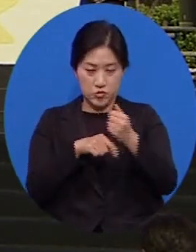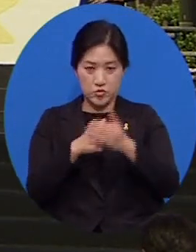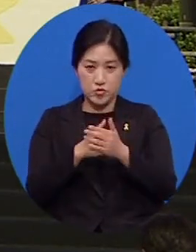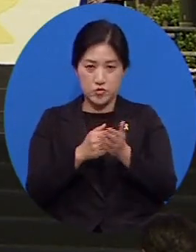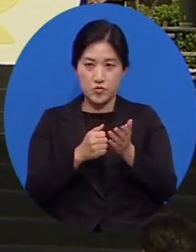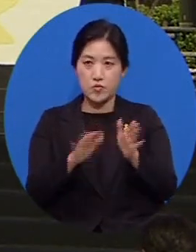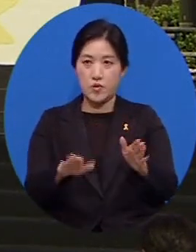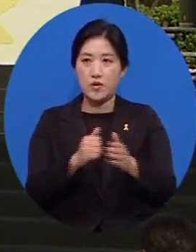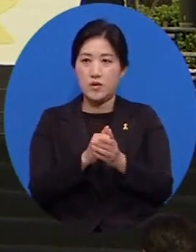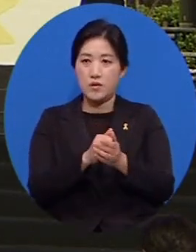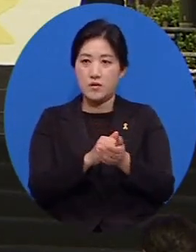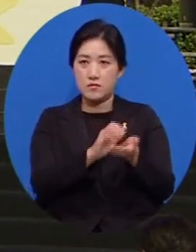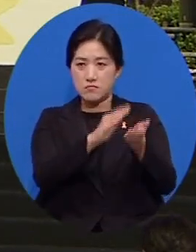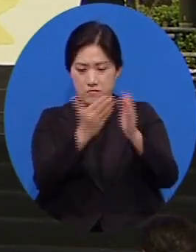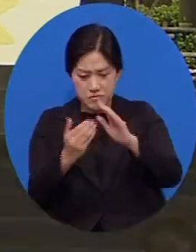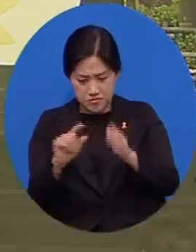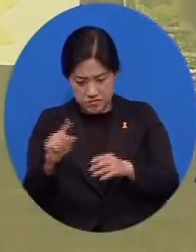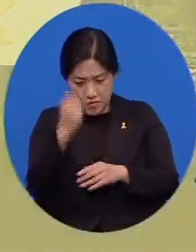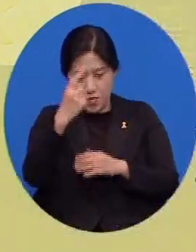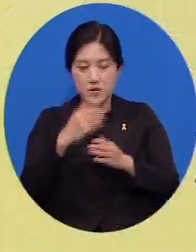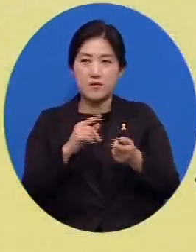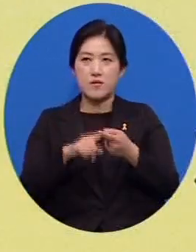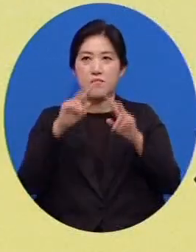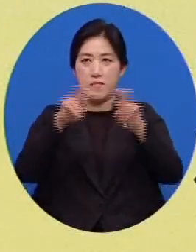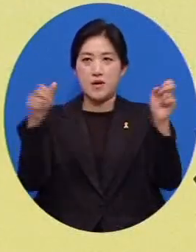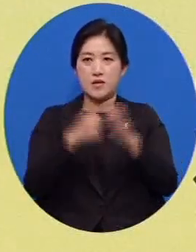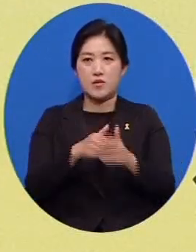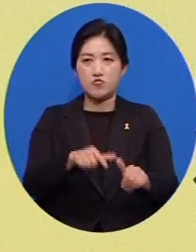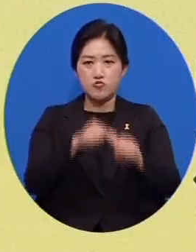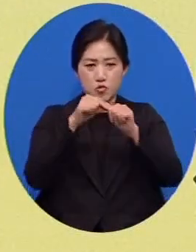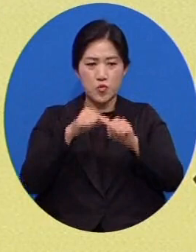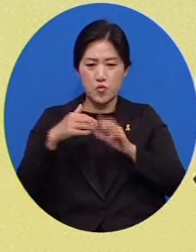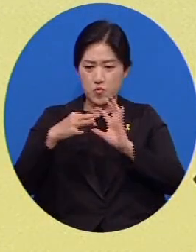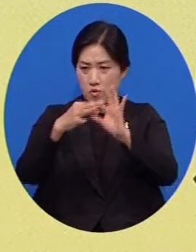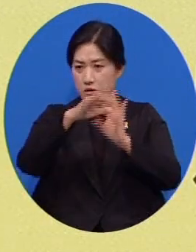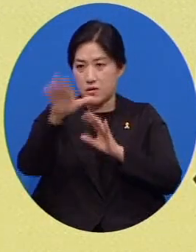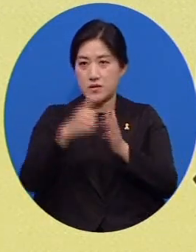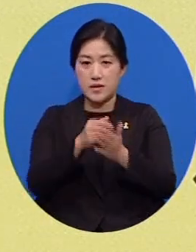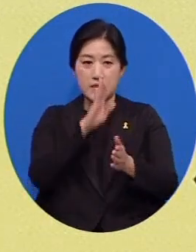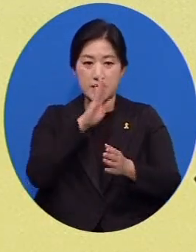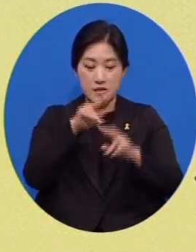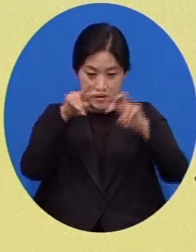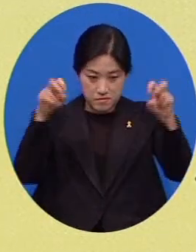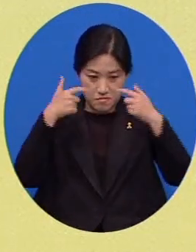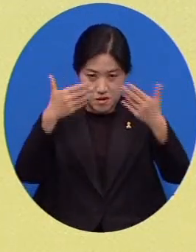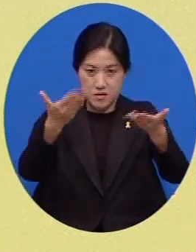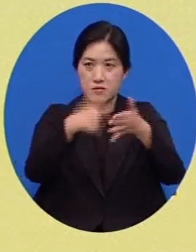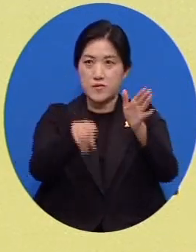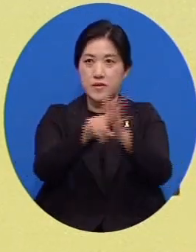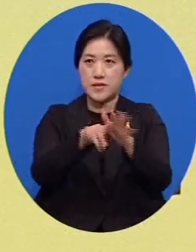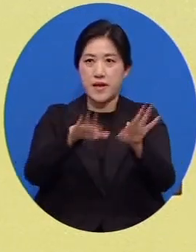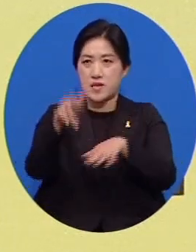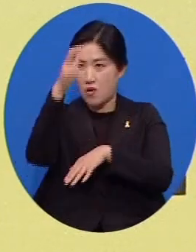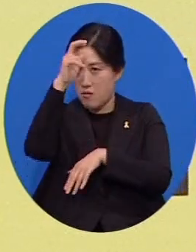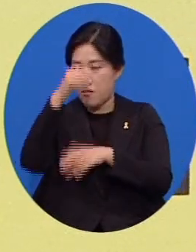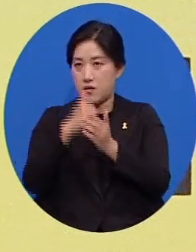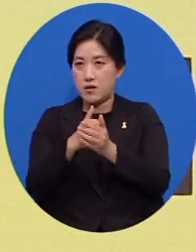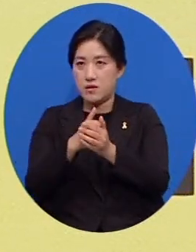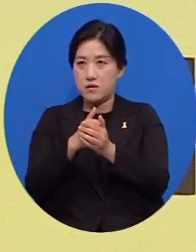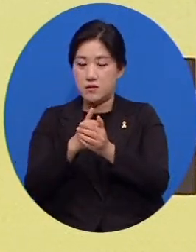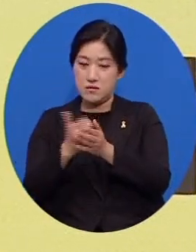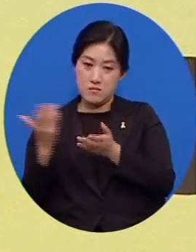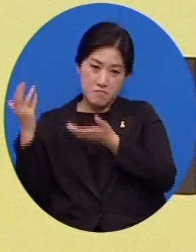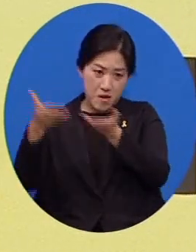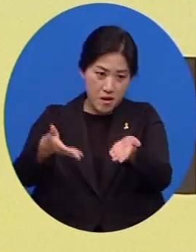급변침의 원인을 밝히는 것입니다. 구조 방기에 대한 진상규명을 위해서는 해경 등 출동